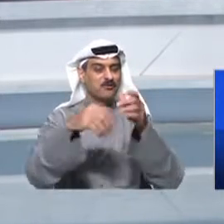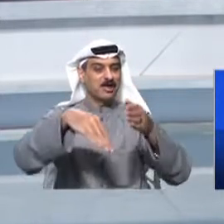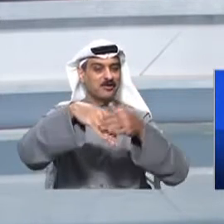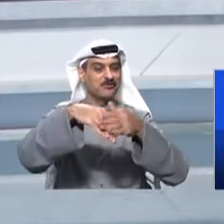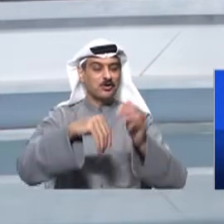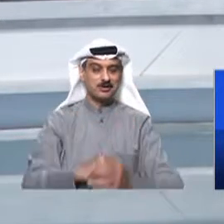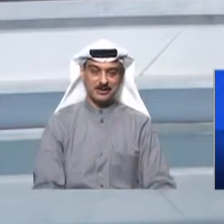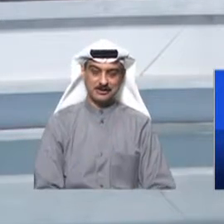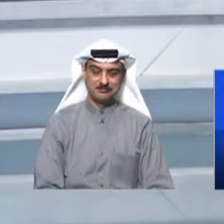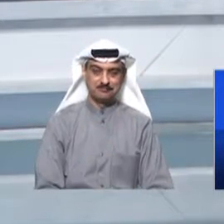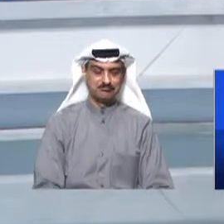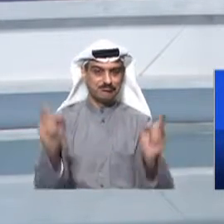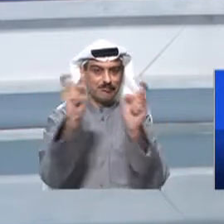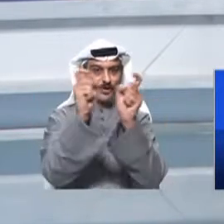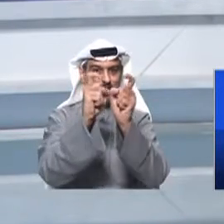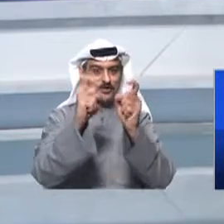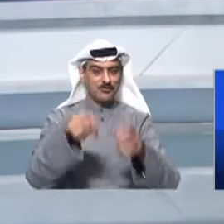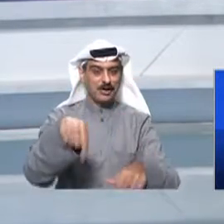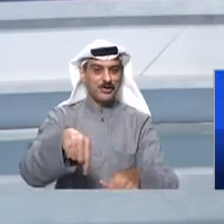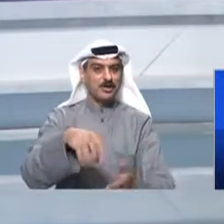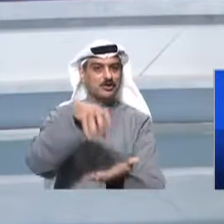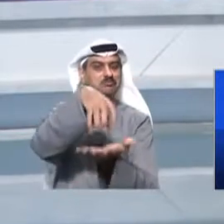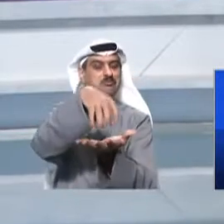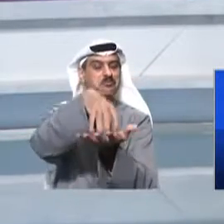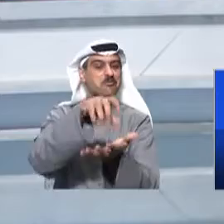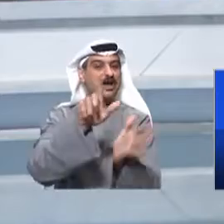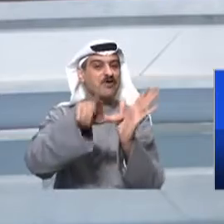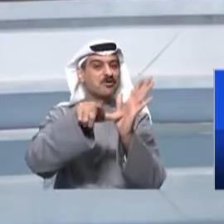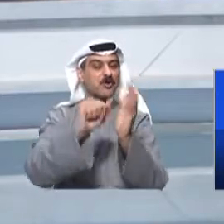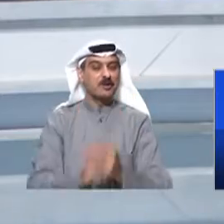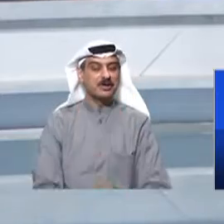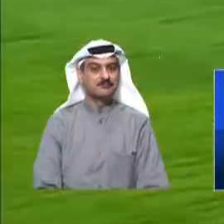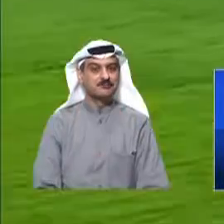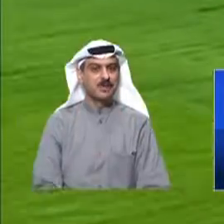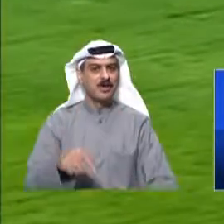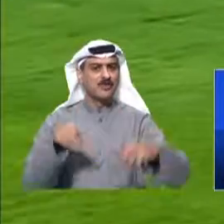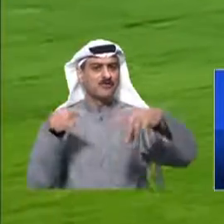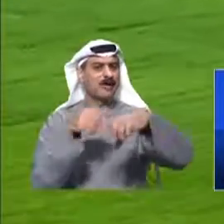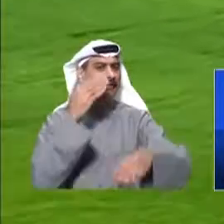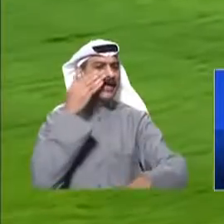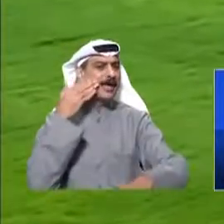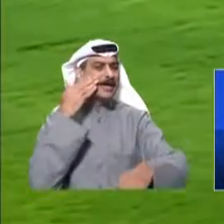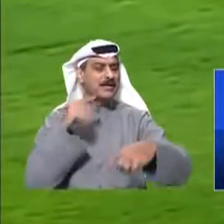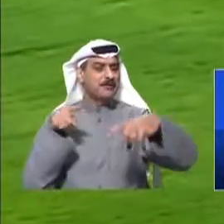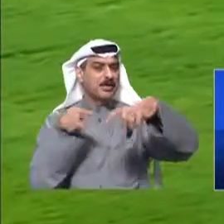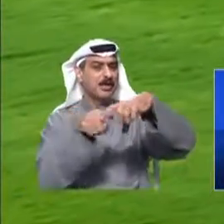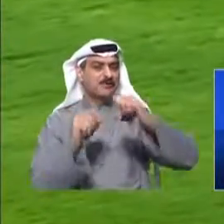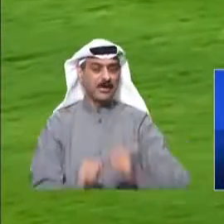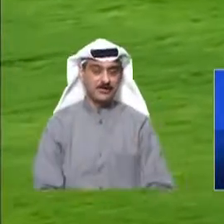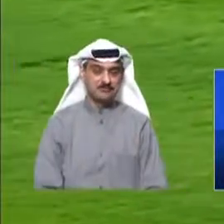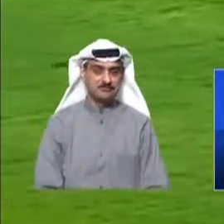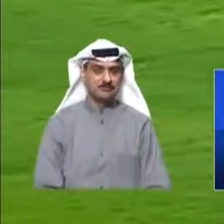القدم في لقاء أقيم على ملعب نادي التضامن. سجل هدف اللقاء الليبي محمد صولا في